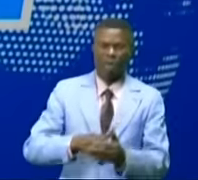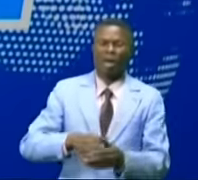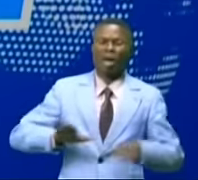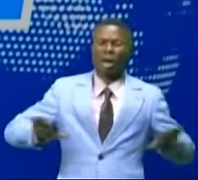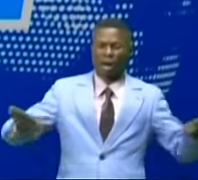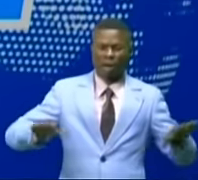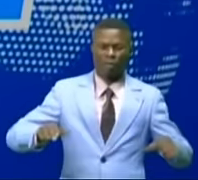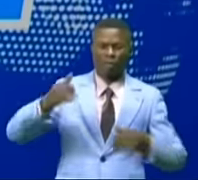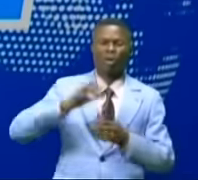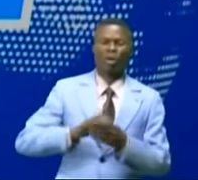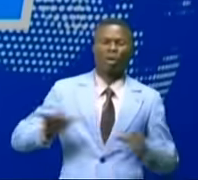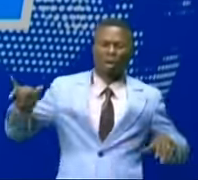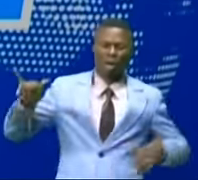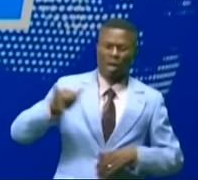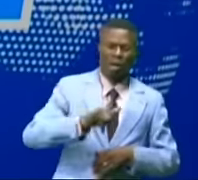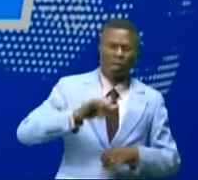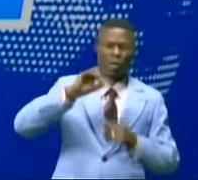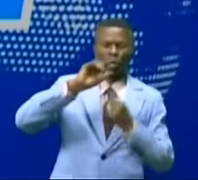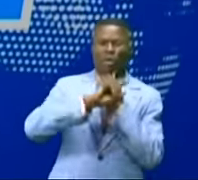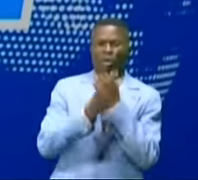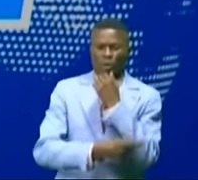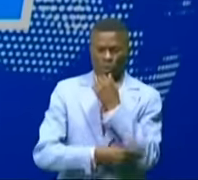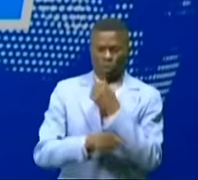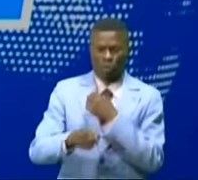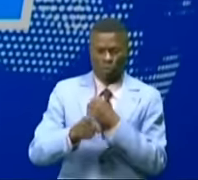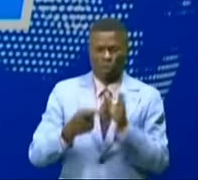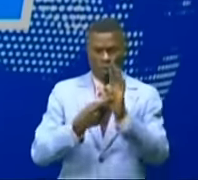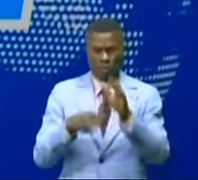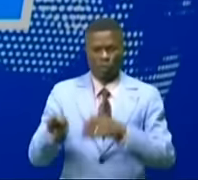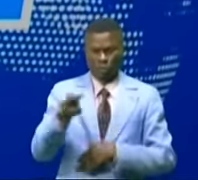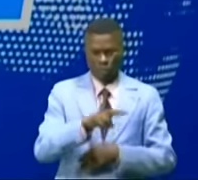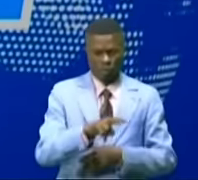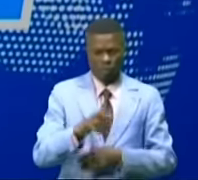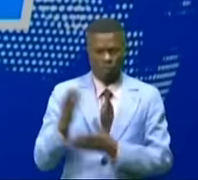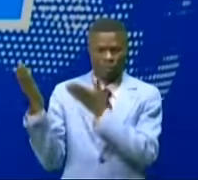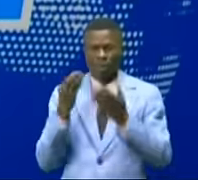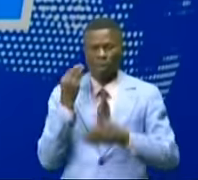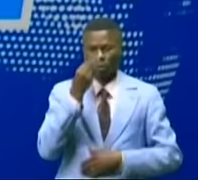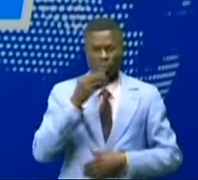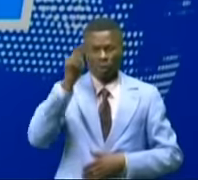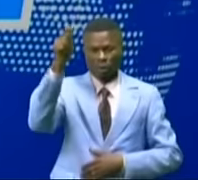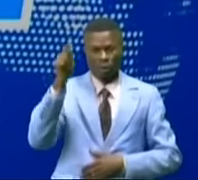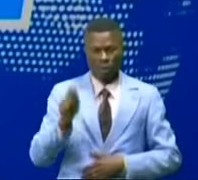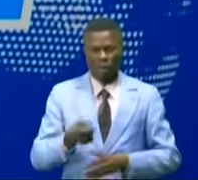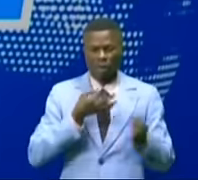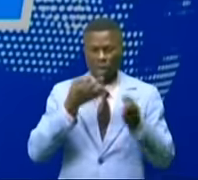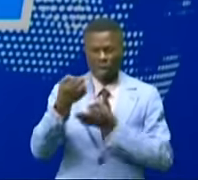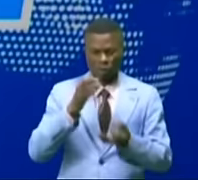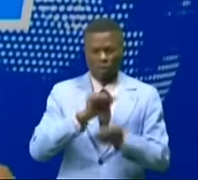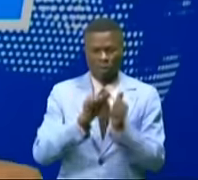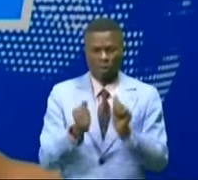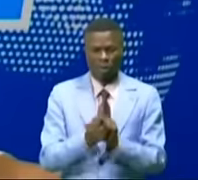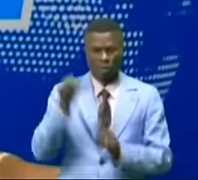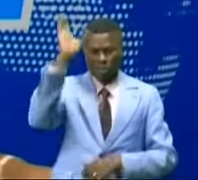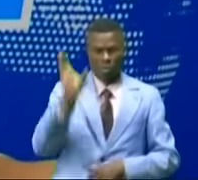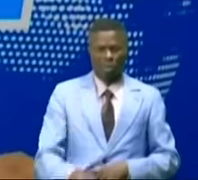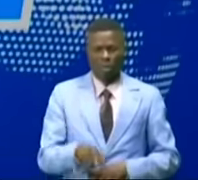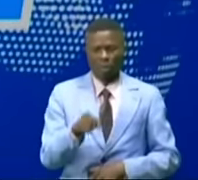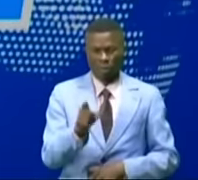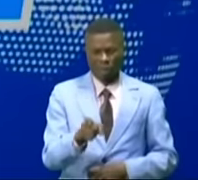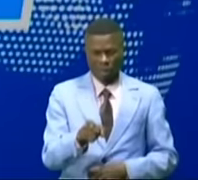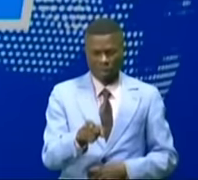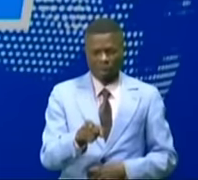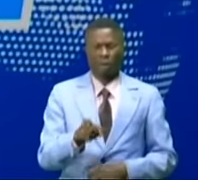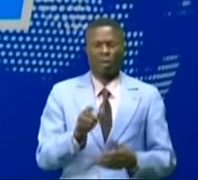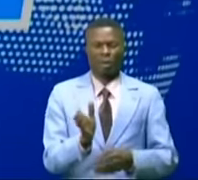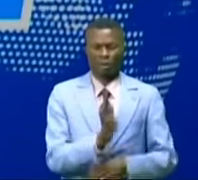de l'aéroport de Goma. Vous l'avez suivi dans ce journal. Le porte-parole des FARDC a fait le point sur